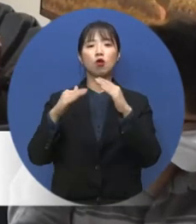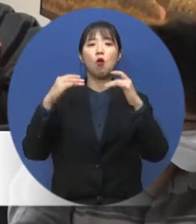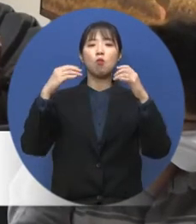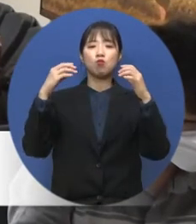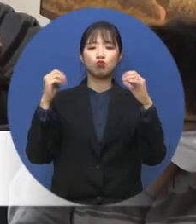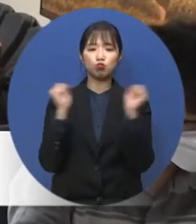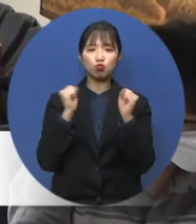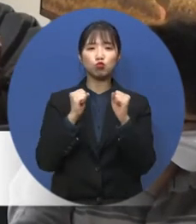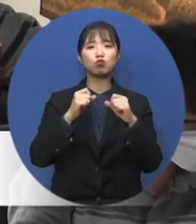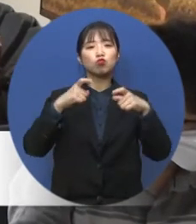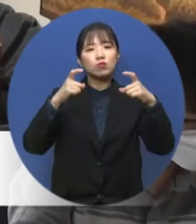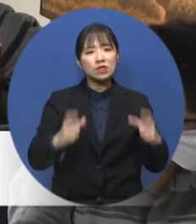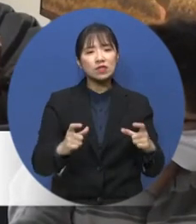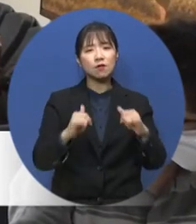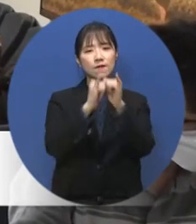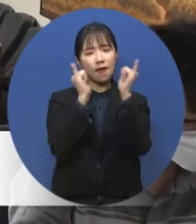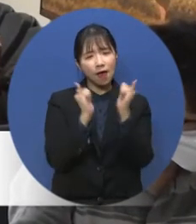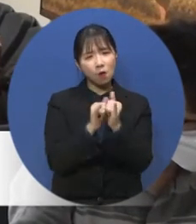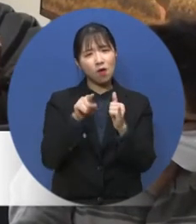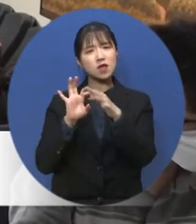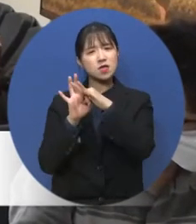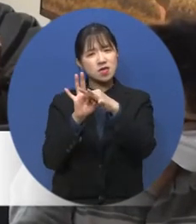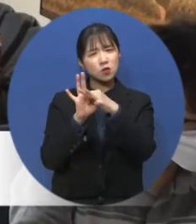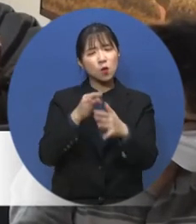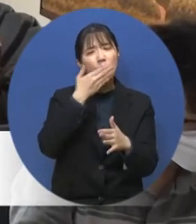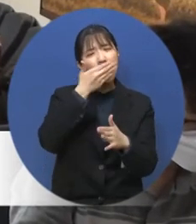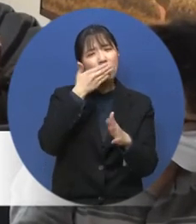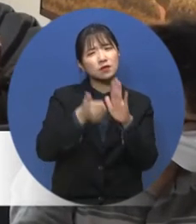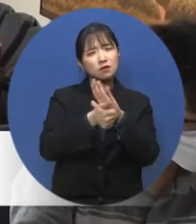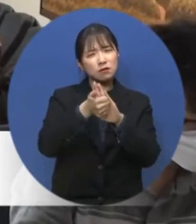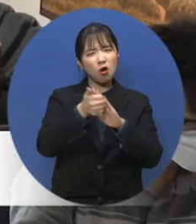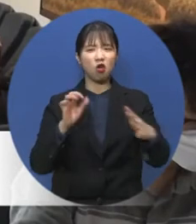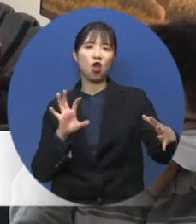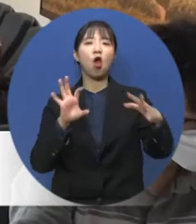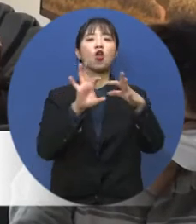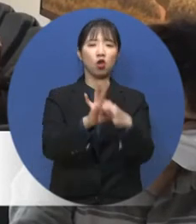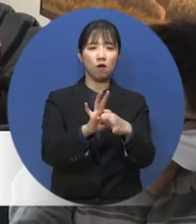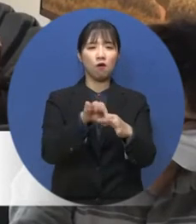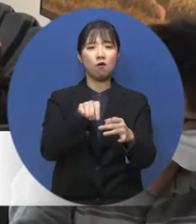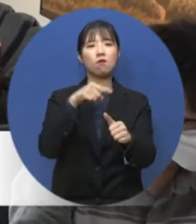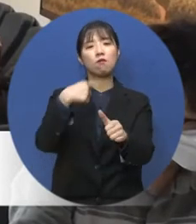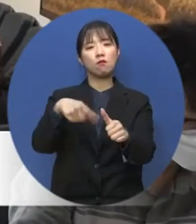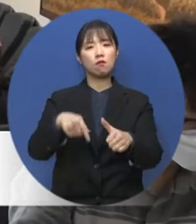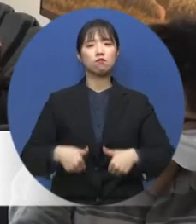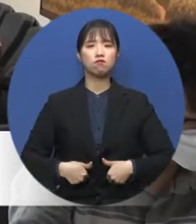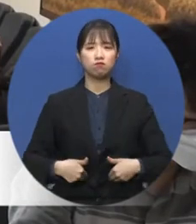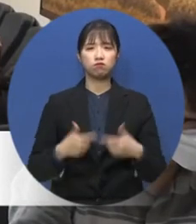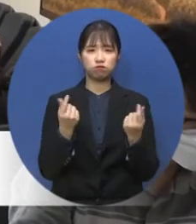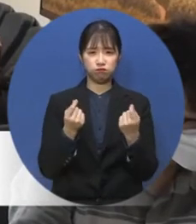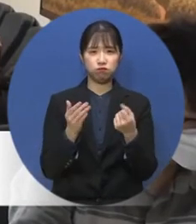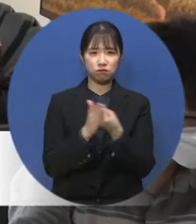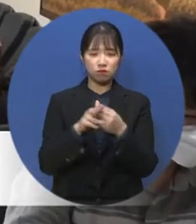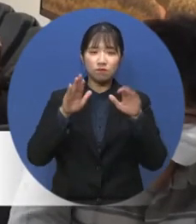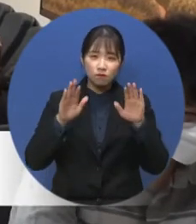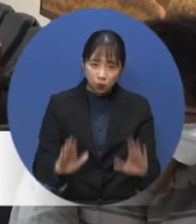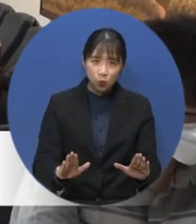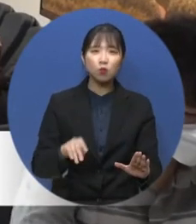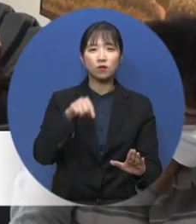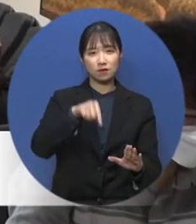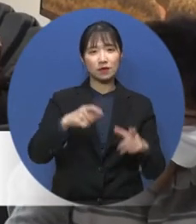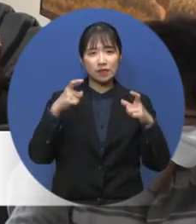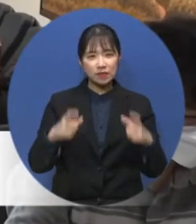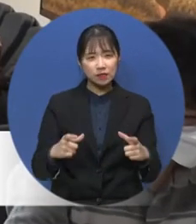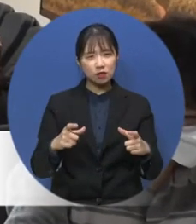지역사회의 지속 가능성과 연결되는 그런 교육이 필요하다고 생각했기 때문에 오늘 이런